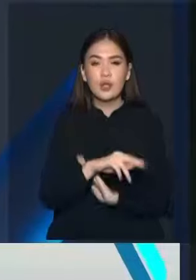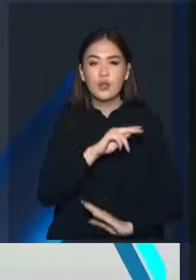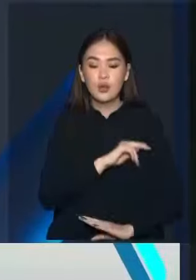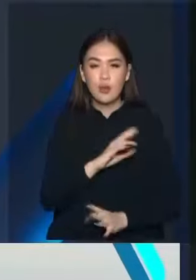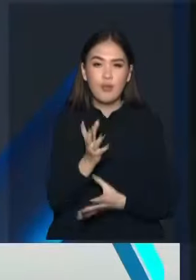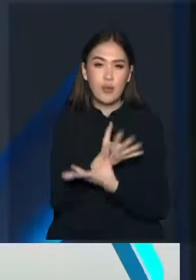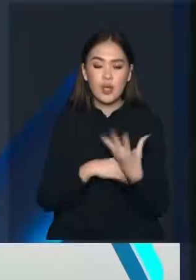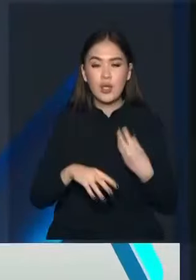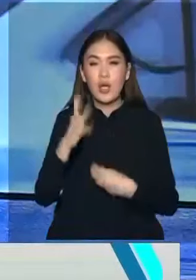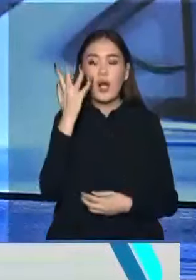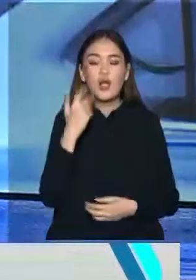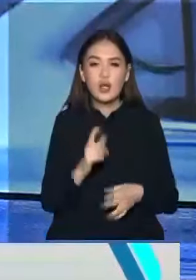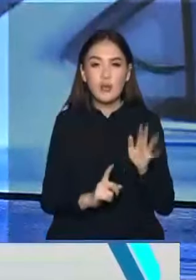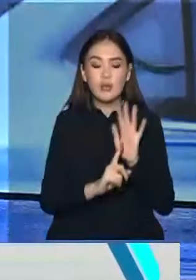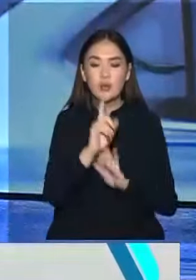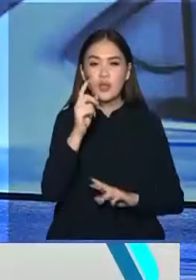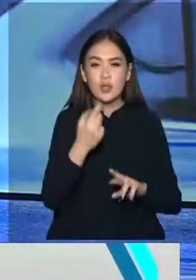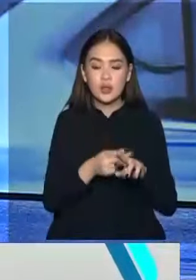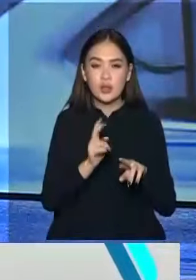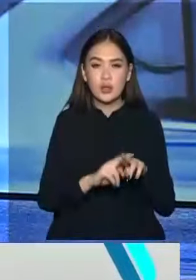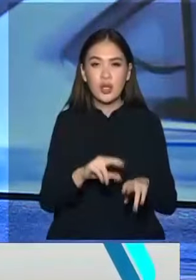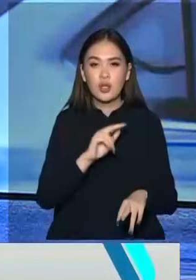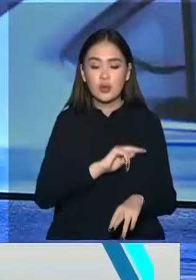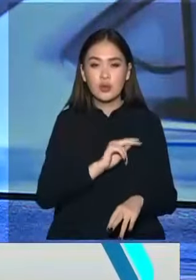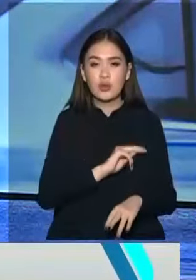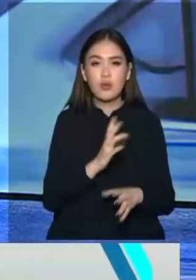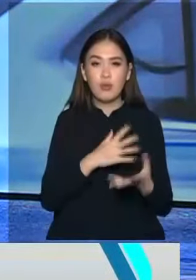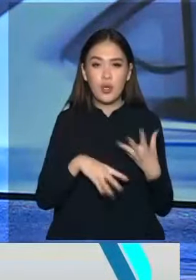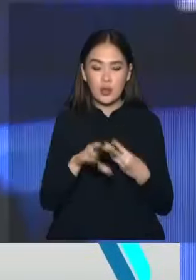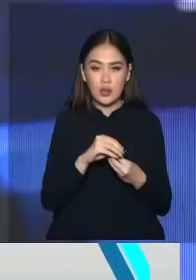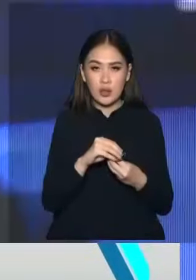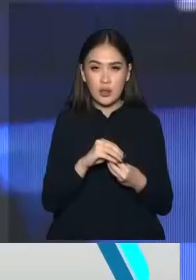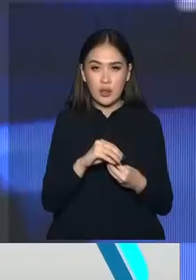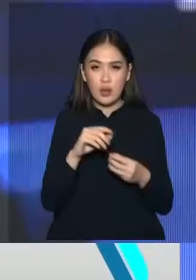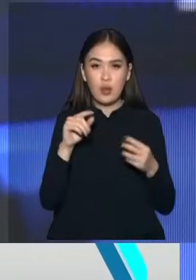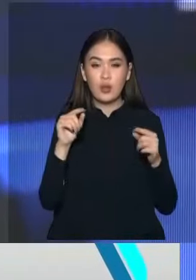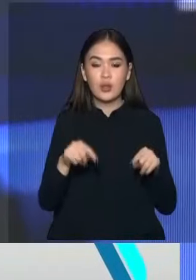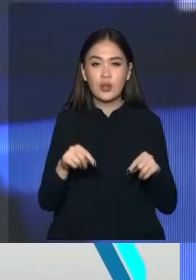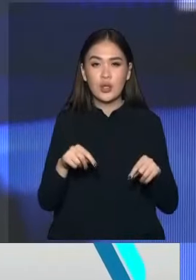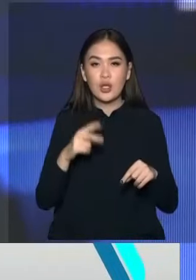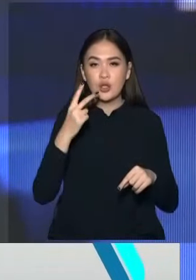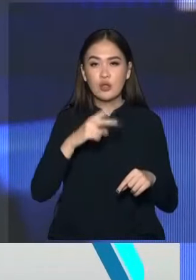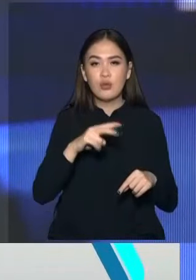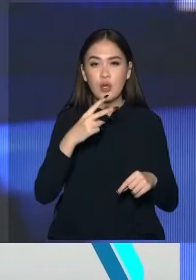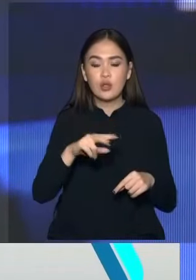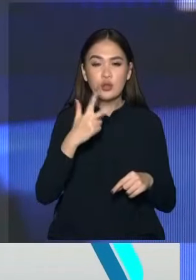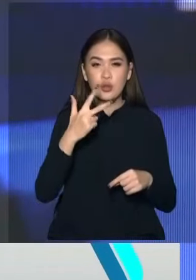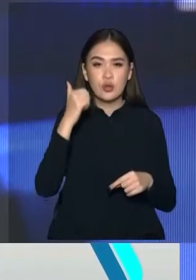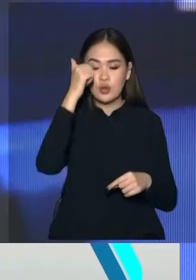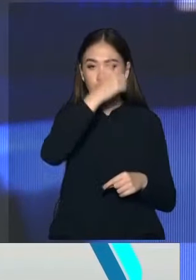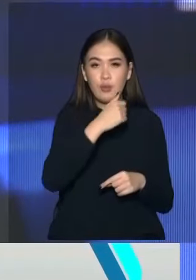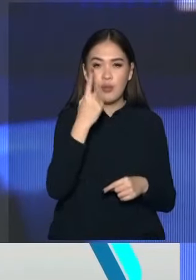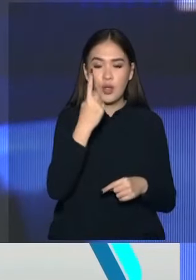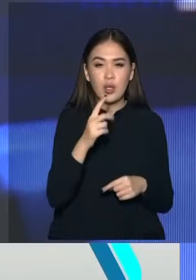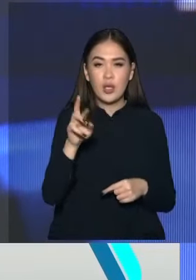барлығы қашан басталады? Иә, аталмыш жұмыстардың барлығы осы 23 жылдың 1